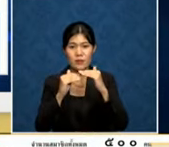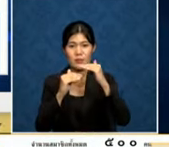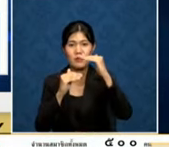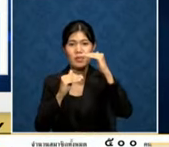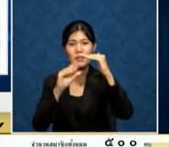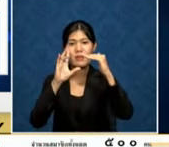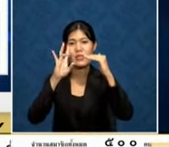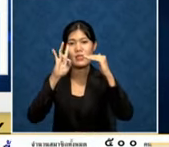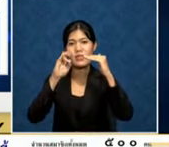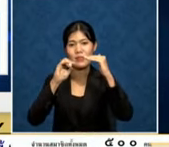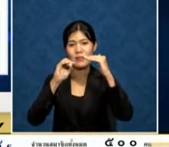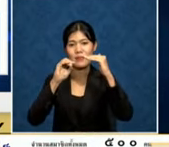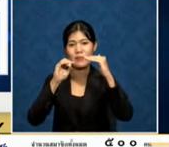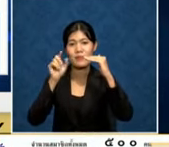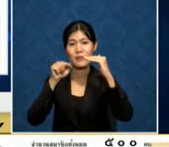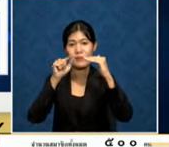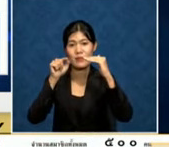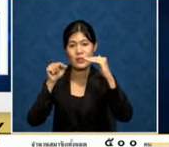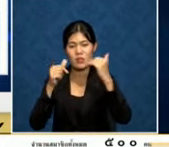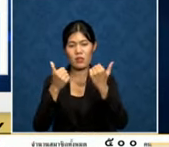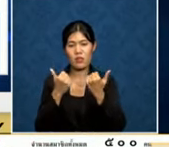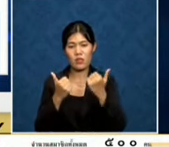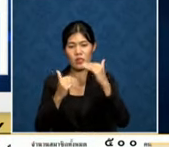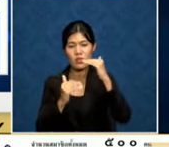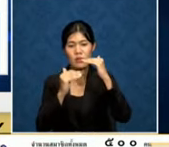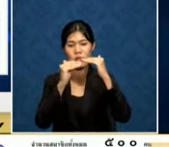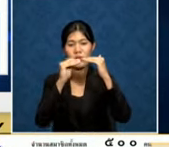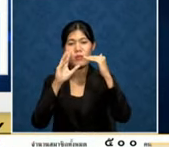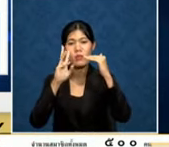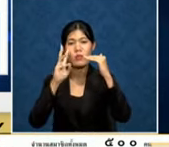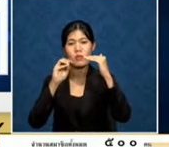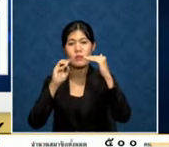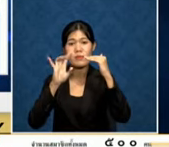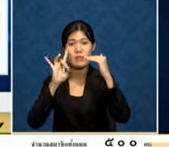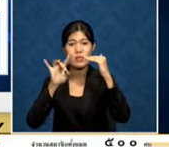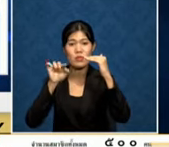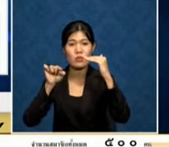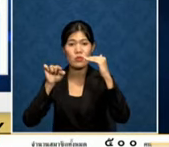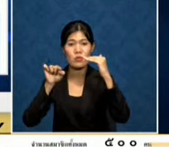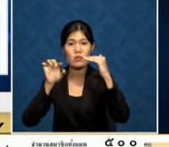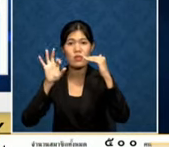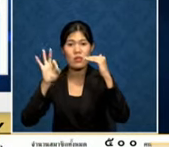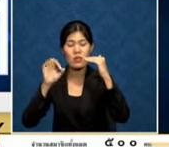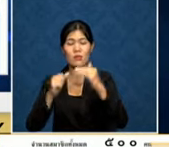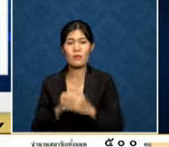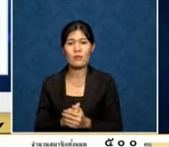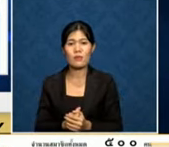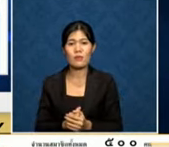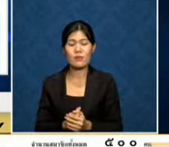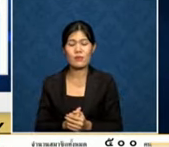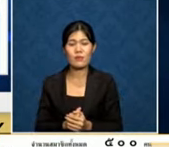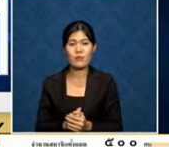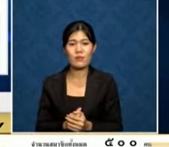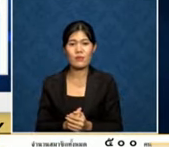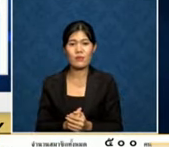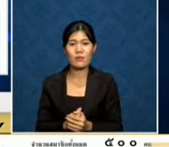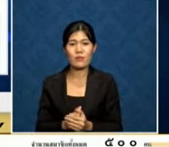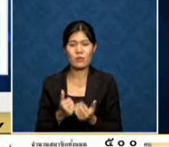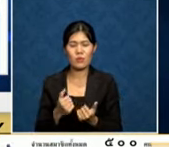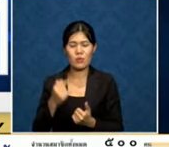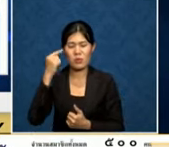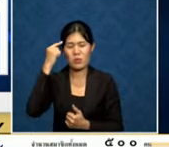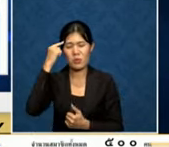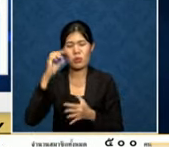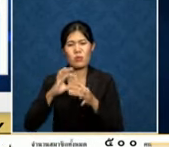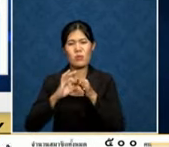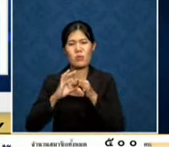แล้วซึ่งในขณะนี้อยู่ที่ 67.5 perผมมีความกลัวเหลือเกินครับว่าในงบประมาณปี